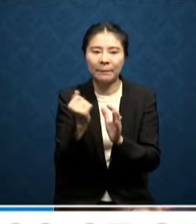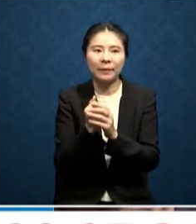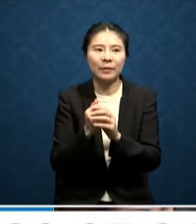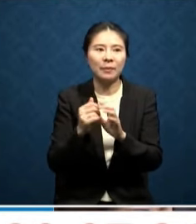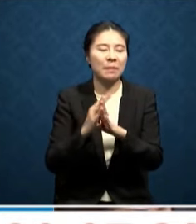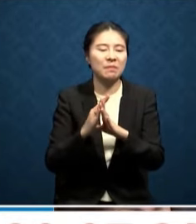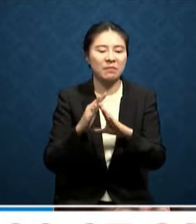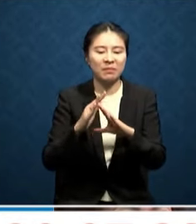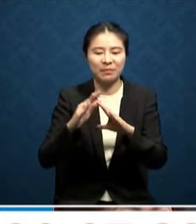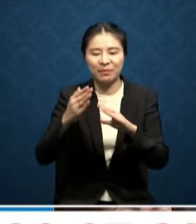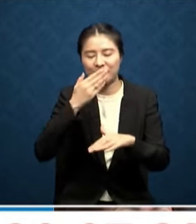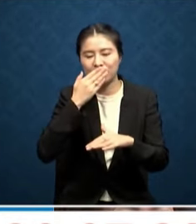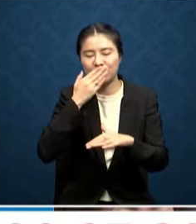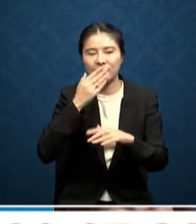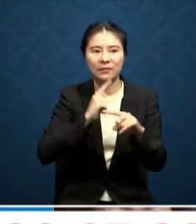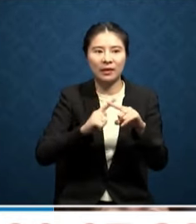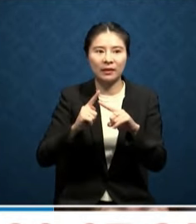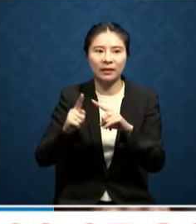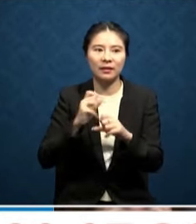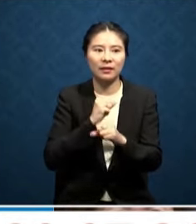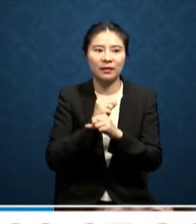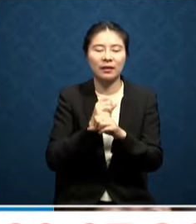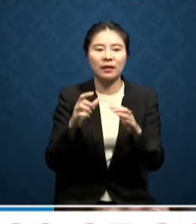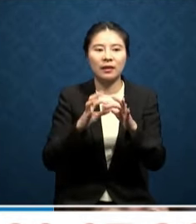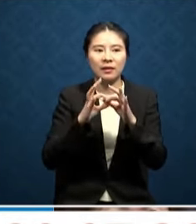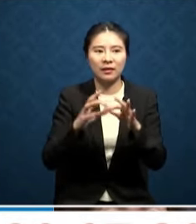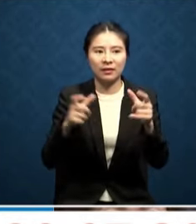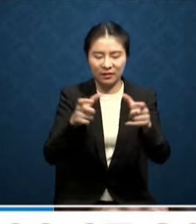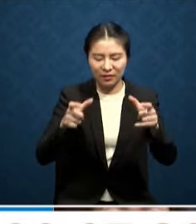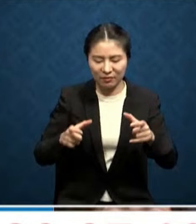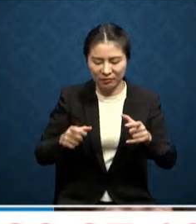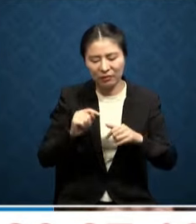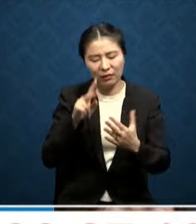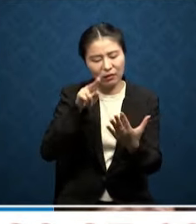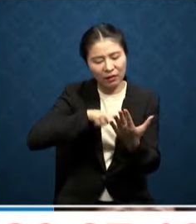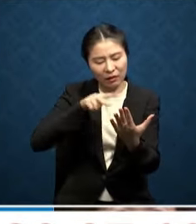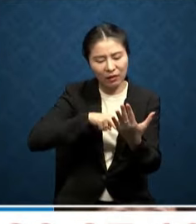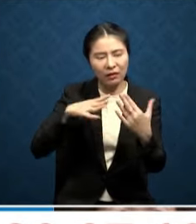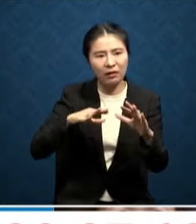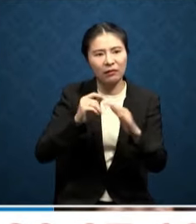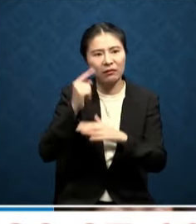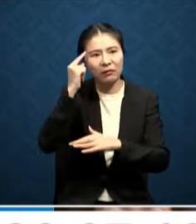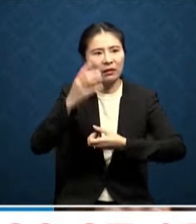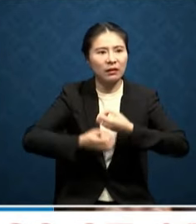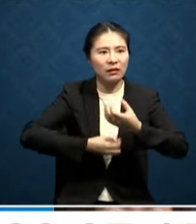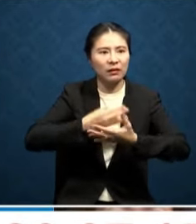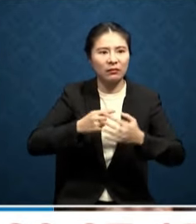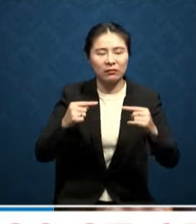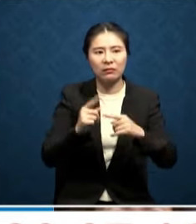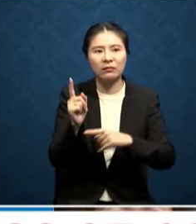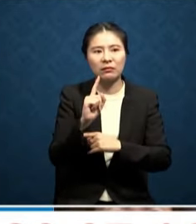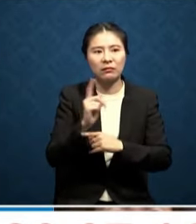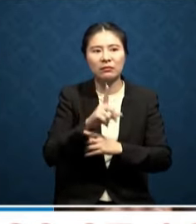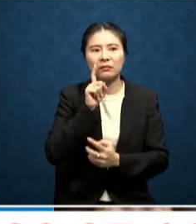มากมายซึ่งฉั้นเองได้อ่านรายงานแล้วก็อยากจะนำเสนอความคิดเห็นแล้วก็มีประเด็นที่จะ